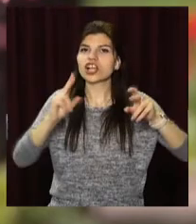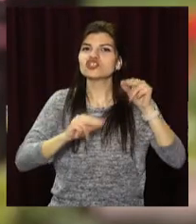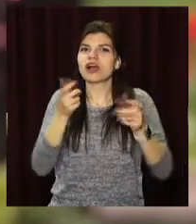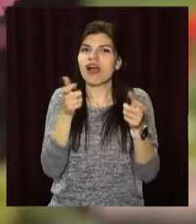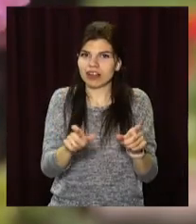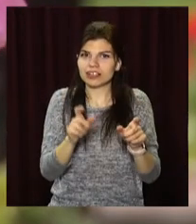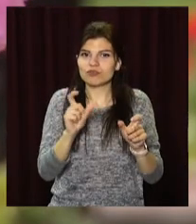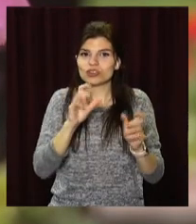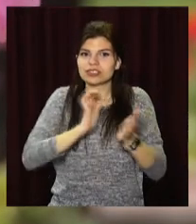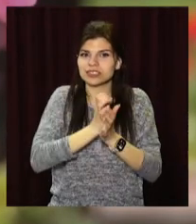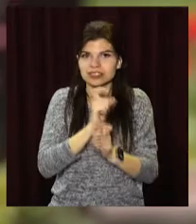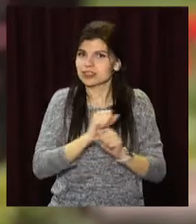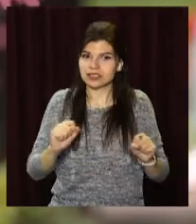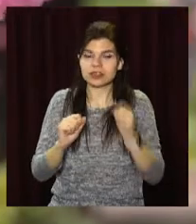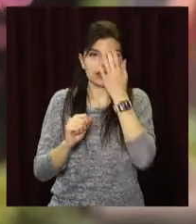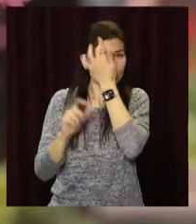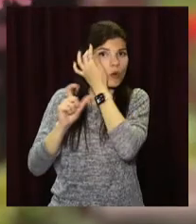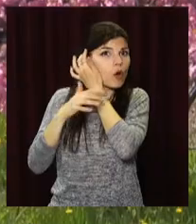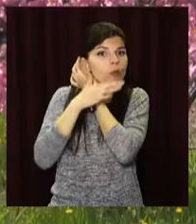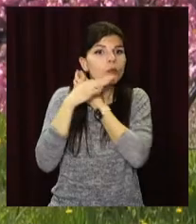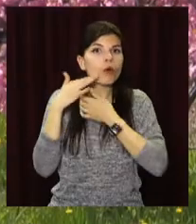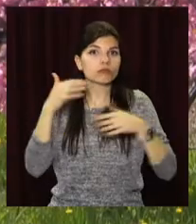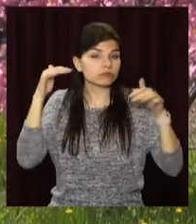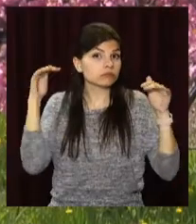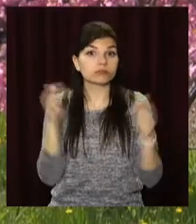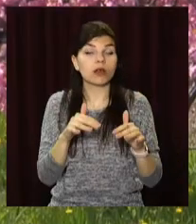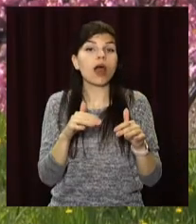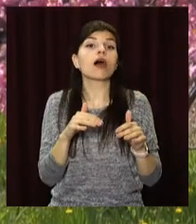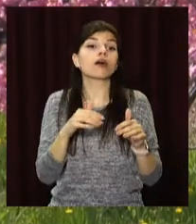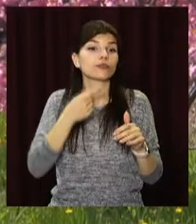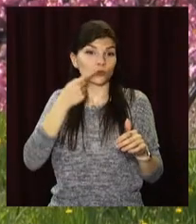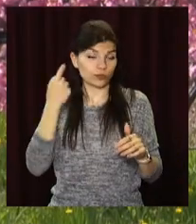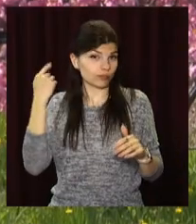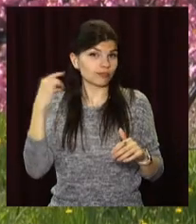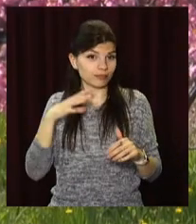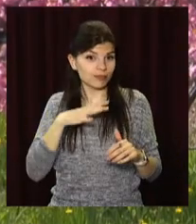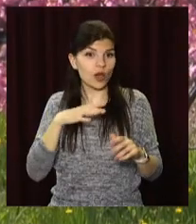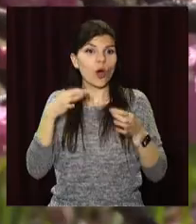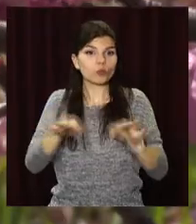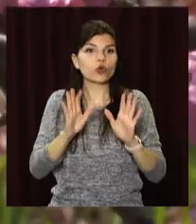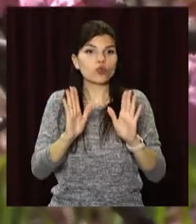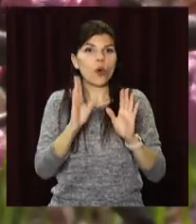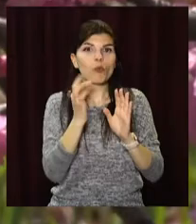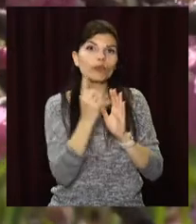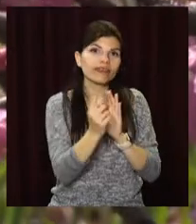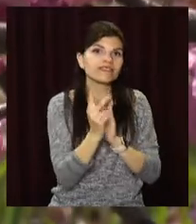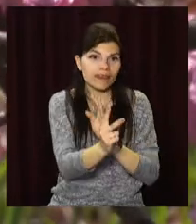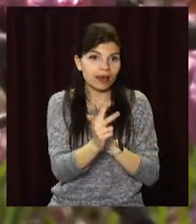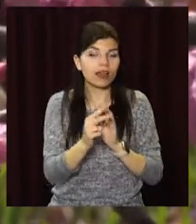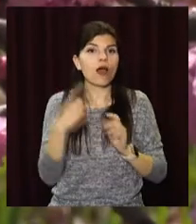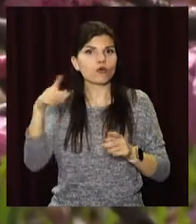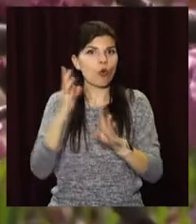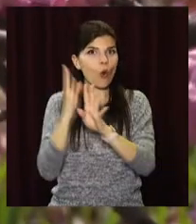стрічками, бо їхнє цвітіння збіглося жорстким локдауном. Тоді до квітучих дерев підпускали лише по двійко, інші ж чекали в